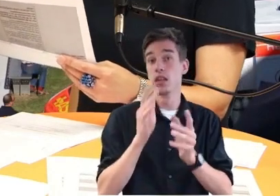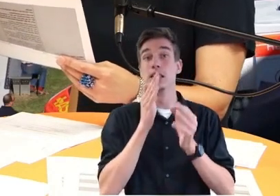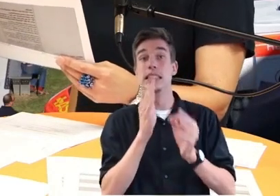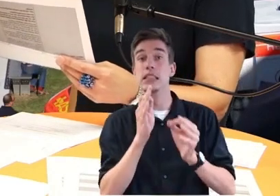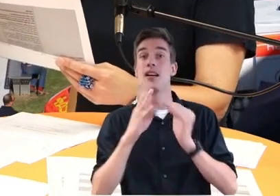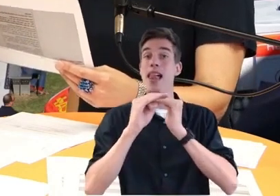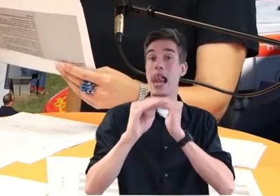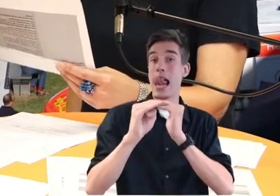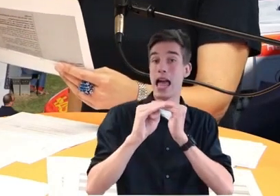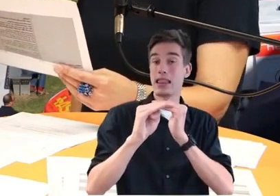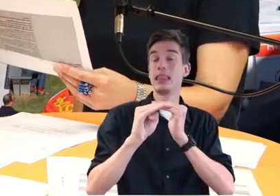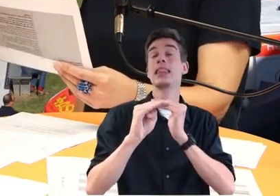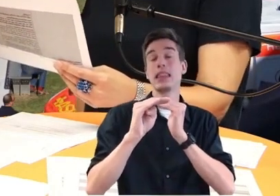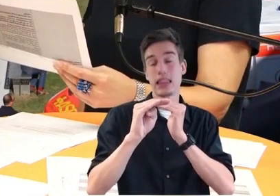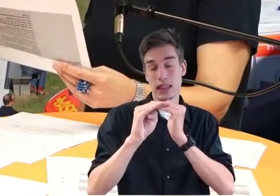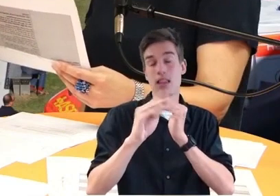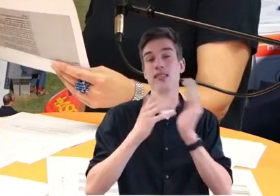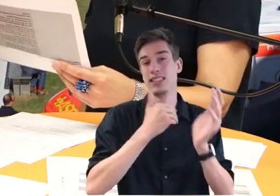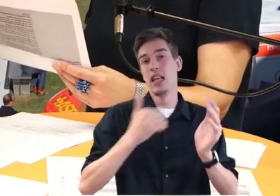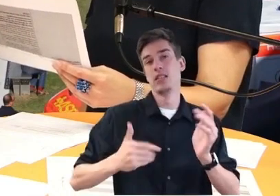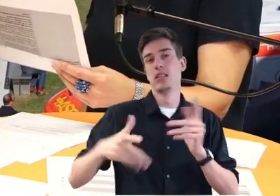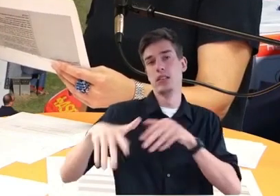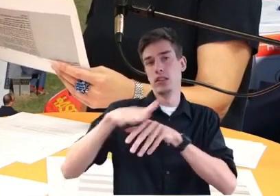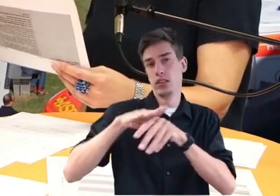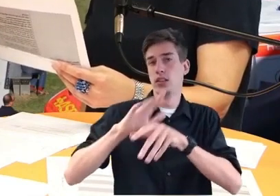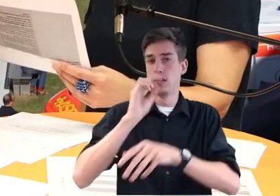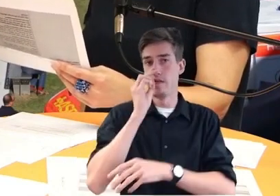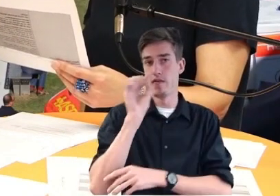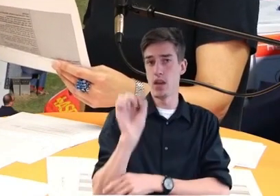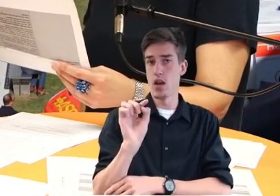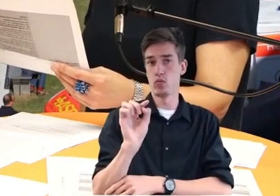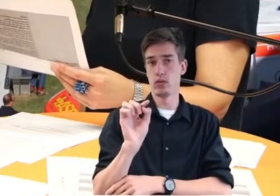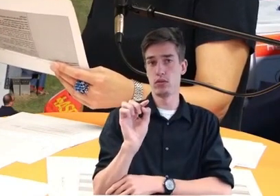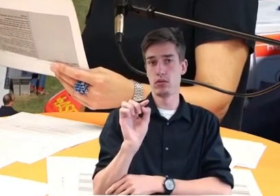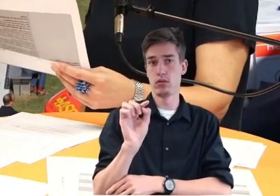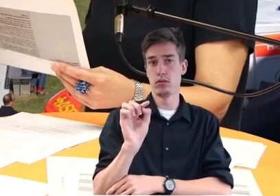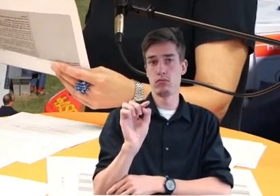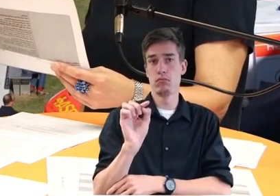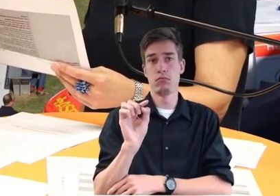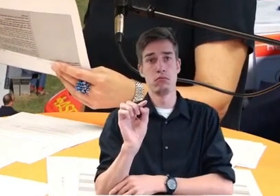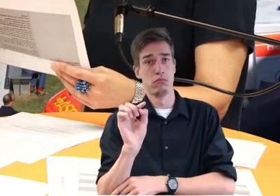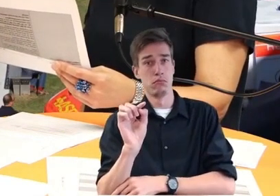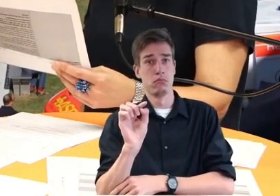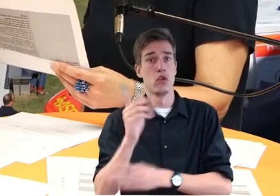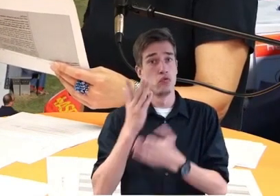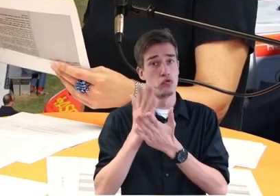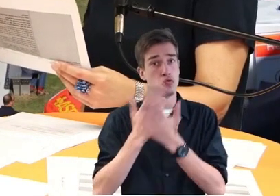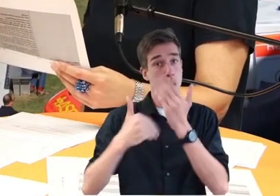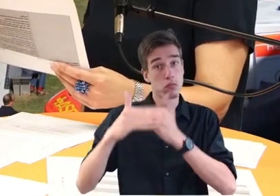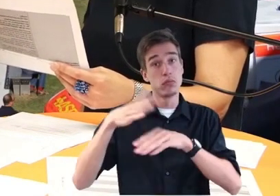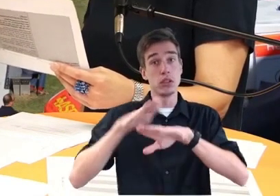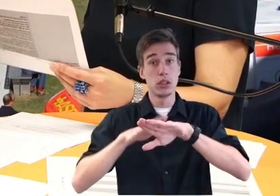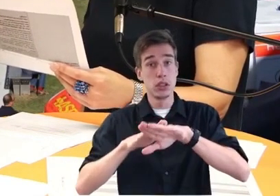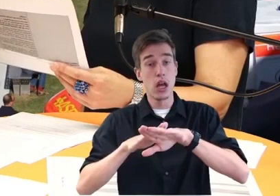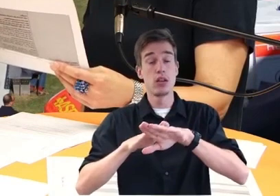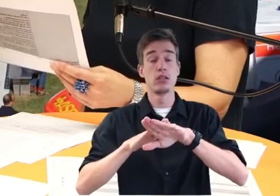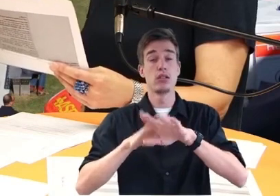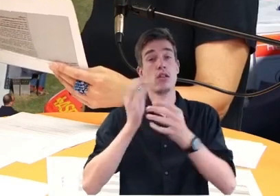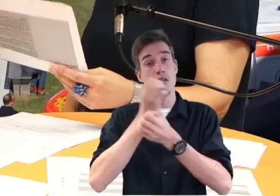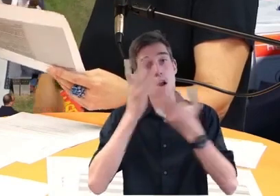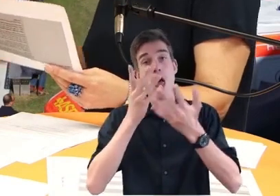das Land Sachsen-Anhalt der aktuelle Status ist und ob es schon einen ungefähren Zeithorizont gibt für den noch